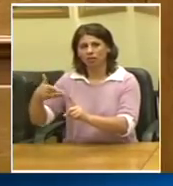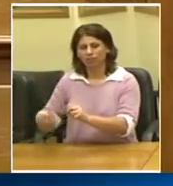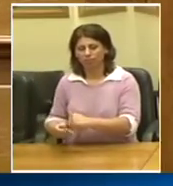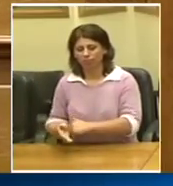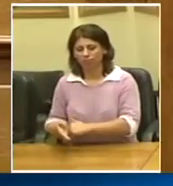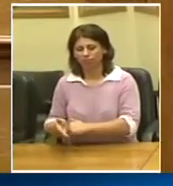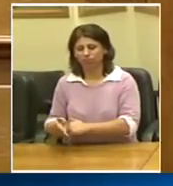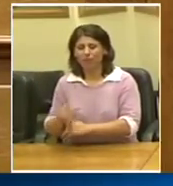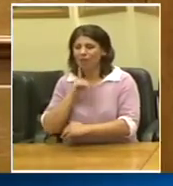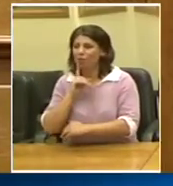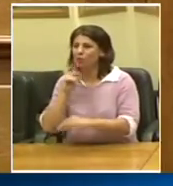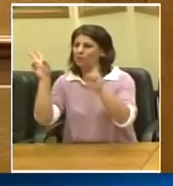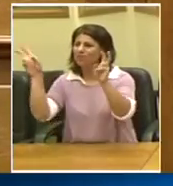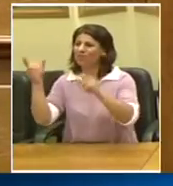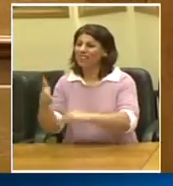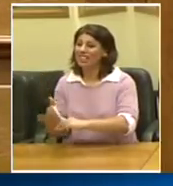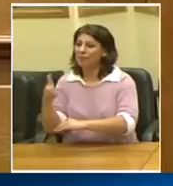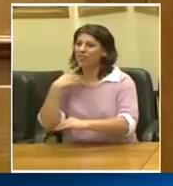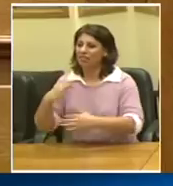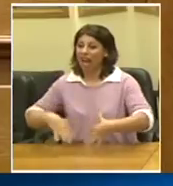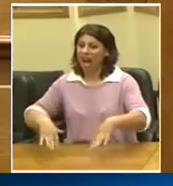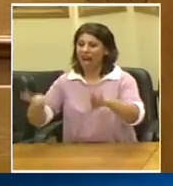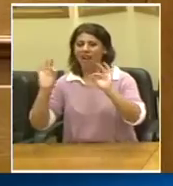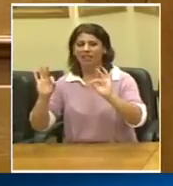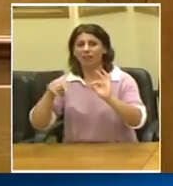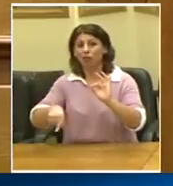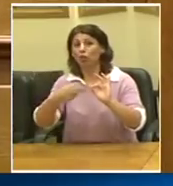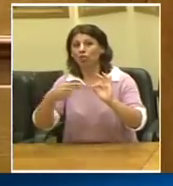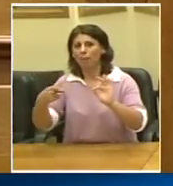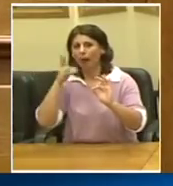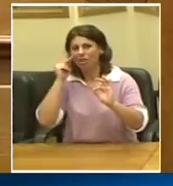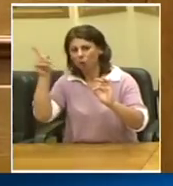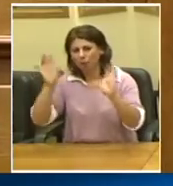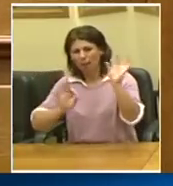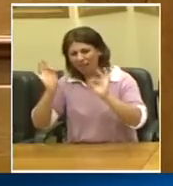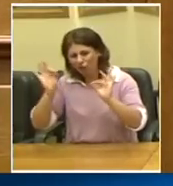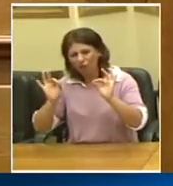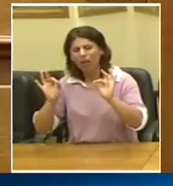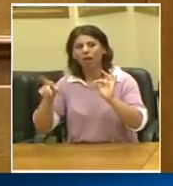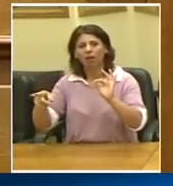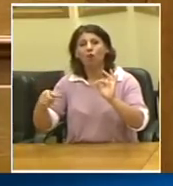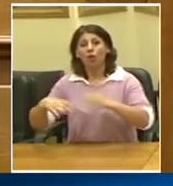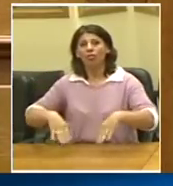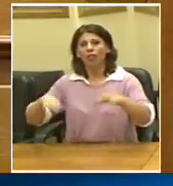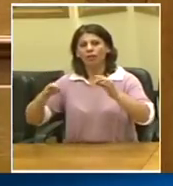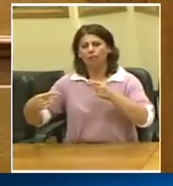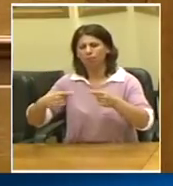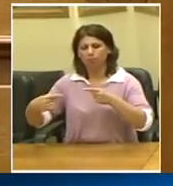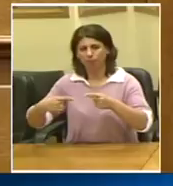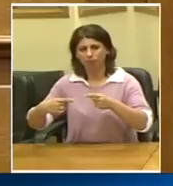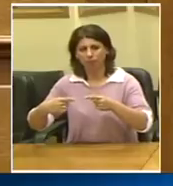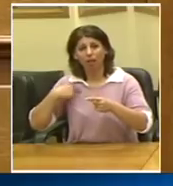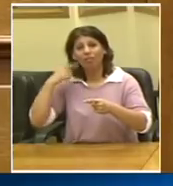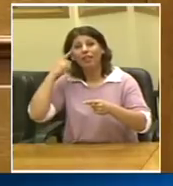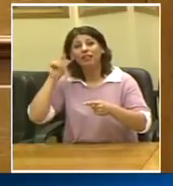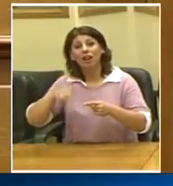των διαπραγματεύσεων με την πρώην Ιουγκοσλαβική Δημοκρατία της Μακεδονίας. Δεν νομίζω ότι έχει καταλάβει ακριβώς τις συνέπειες αυτής